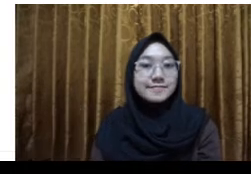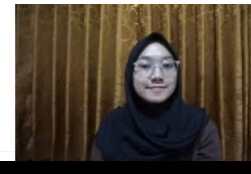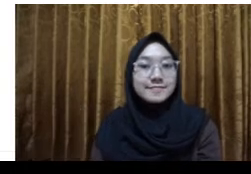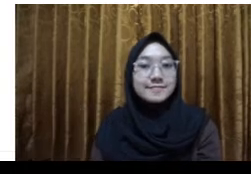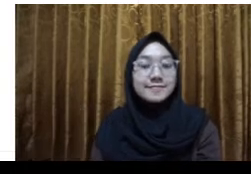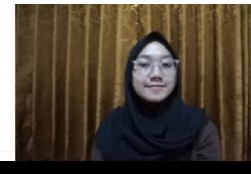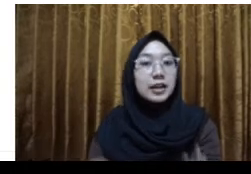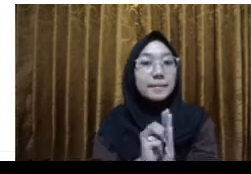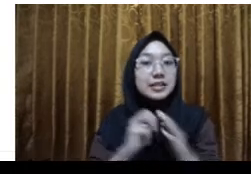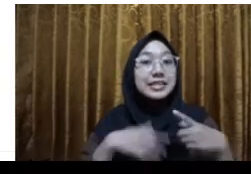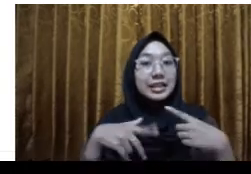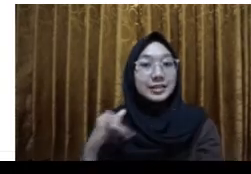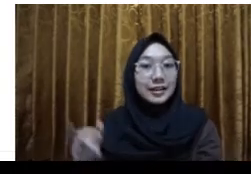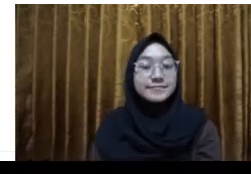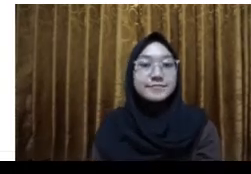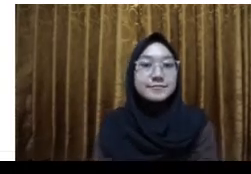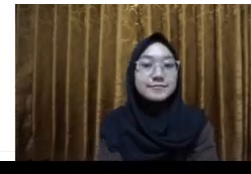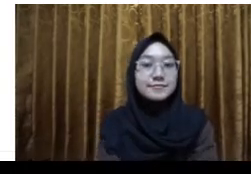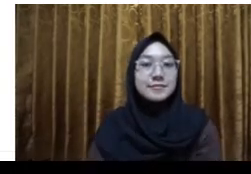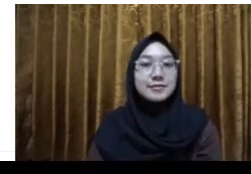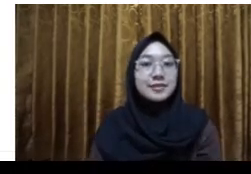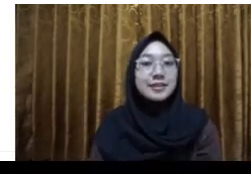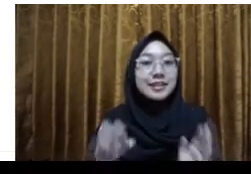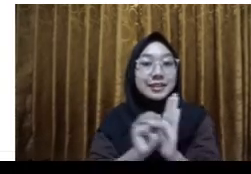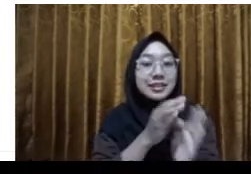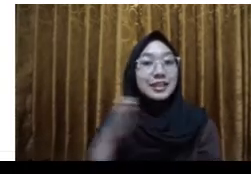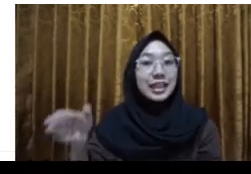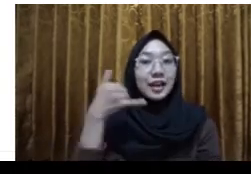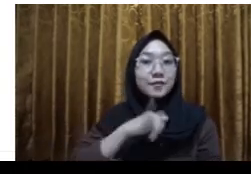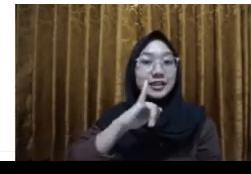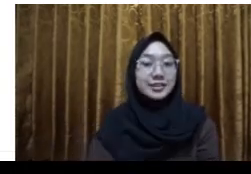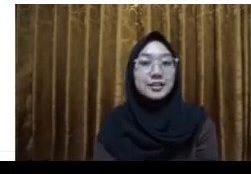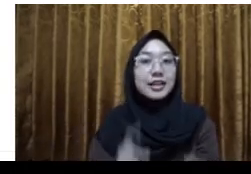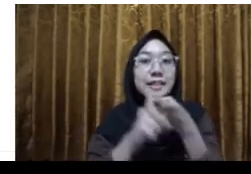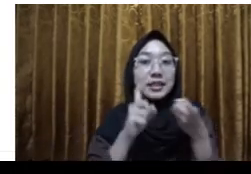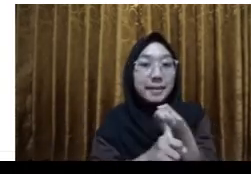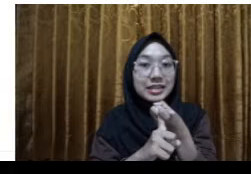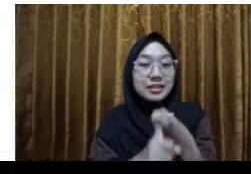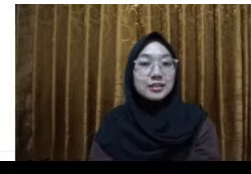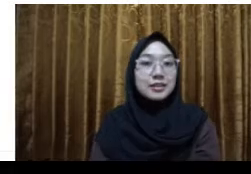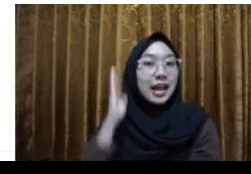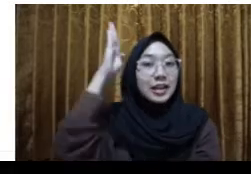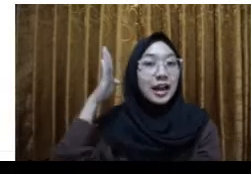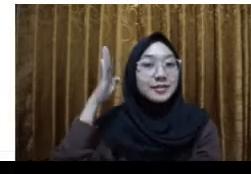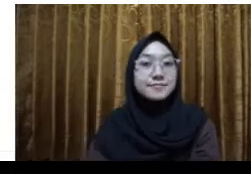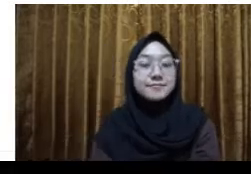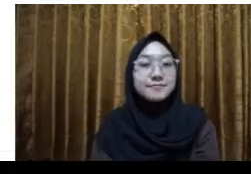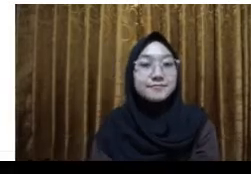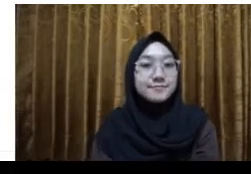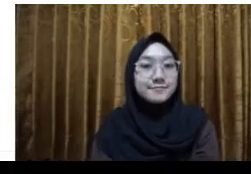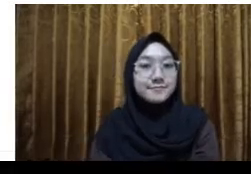menginstalnya ini. Nah, setelah finish, teman-teman akan